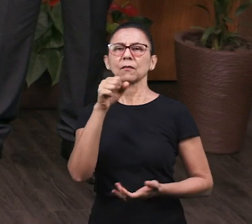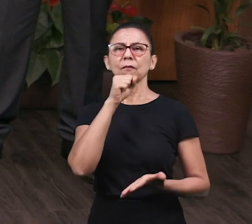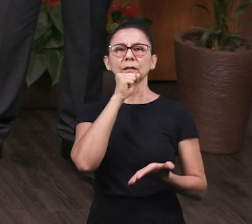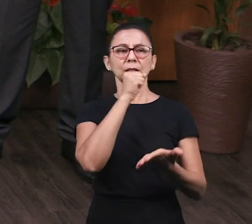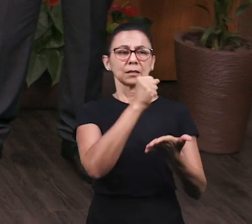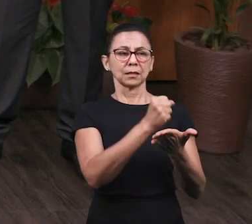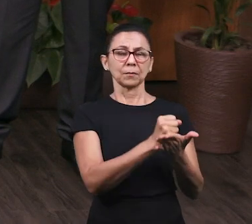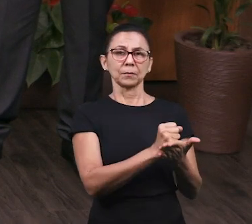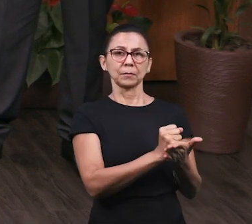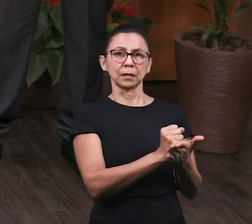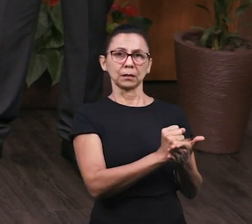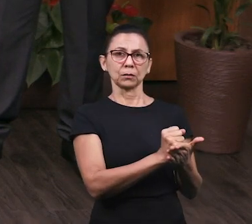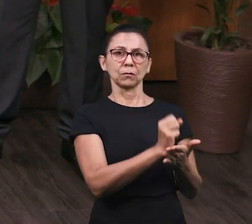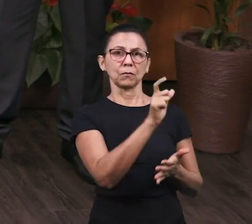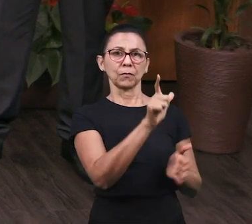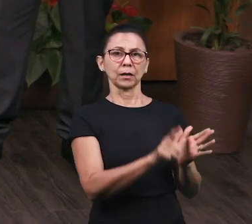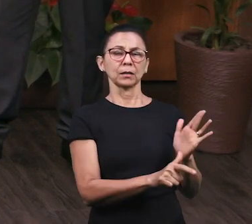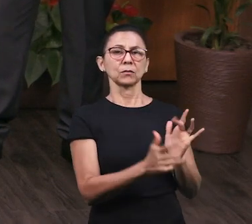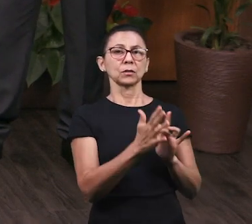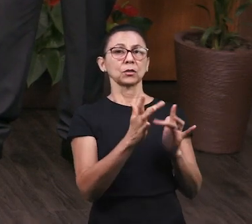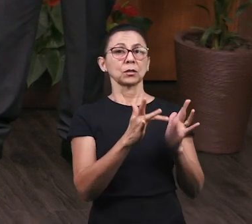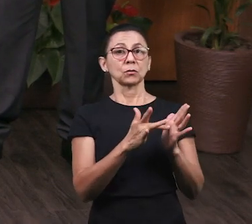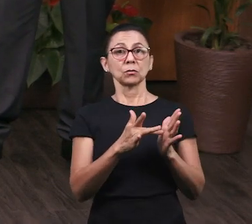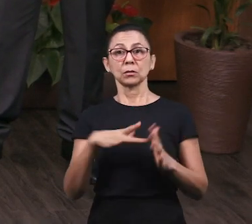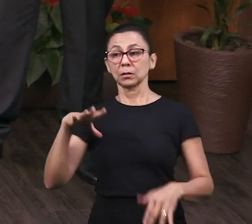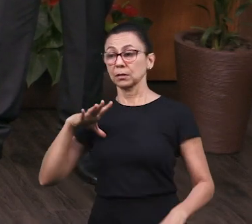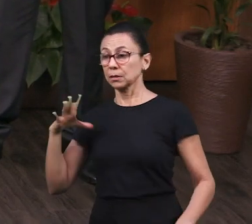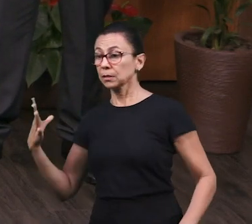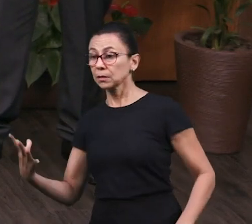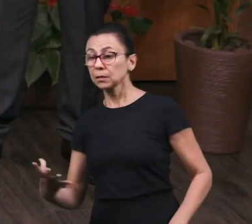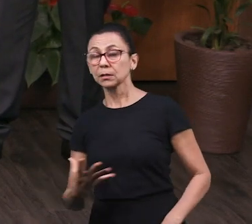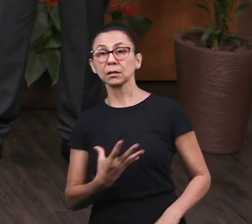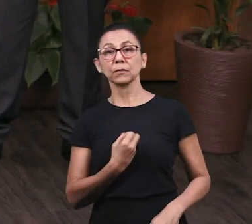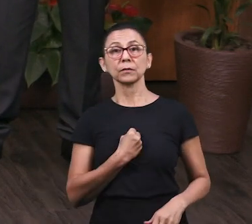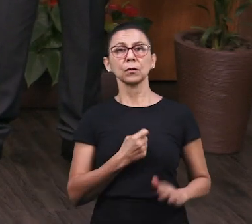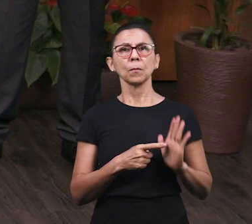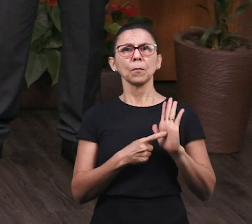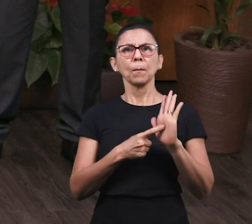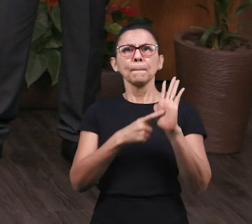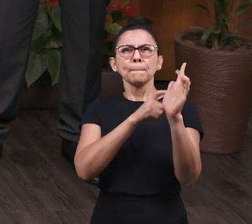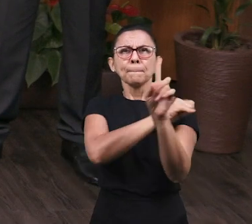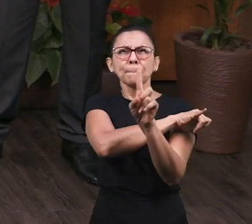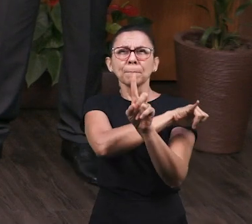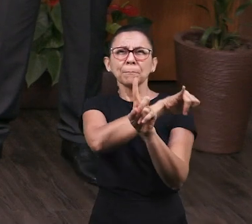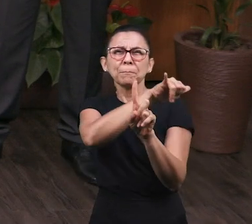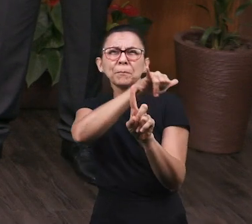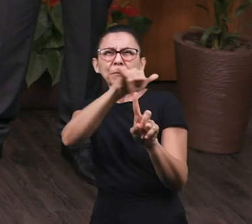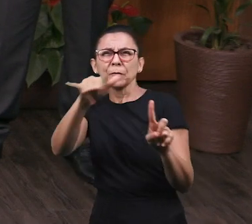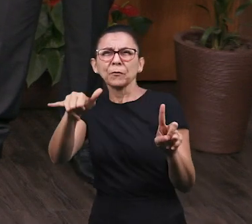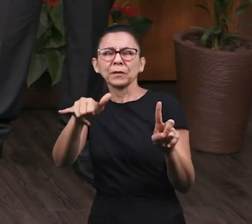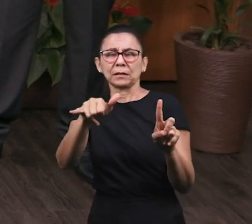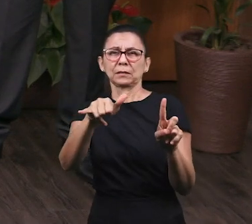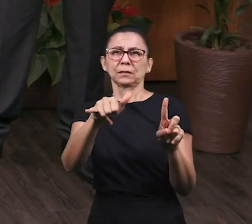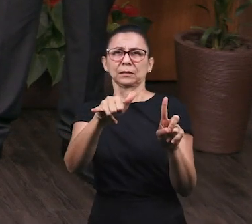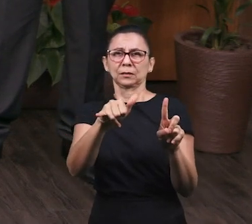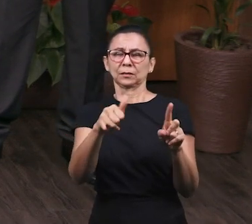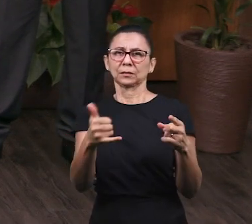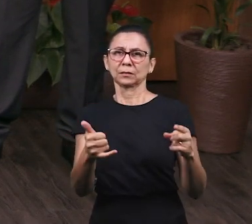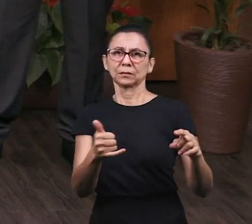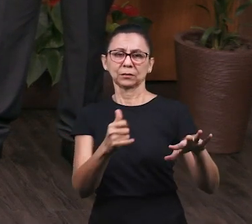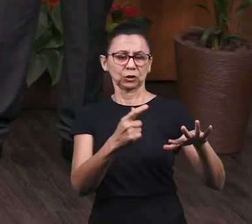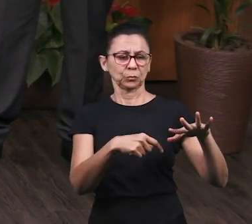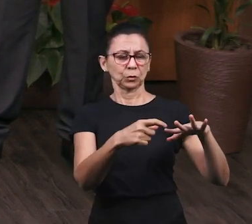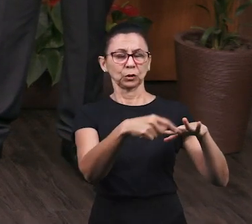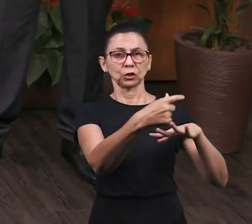sur Jésus à l'Ancien Testament et le salut, en montrant la richesse prophétique entre